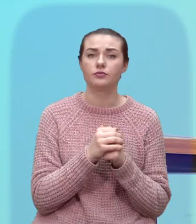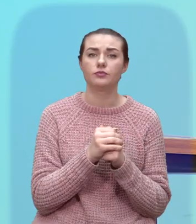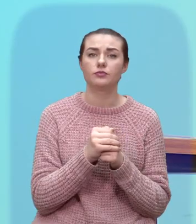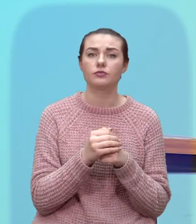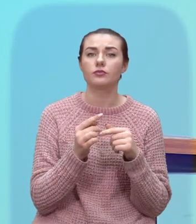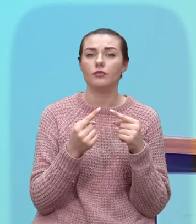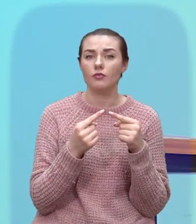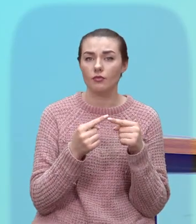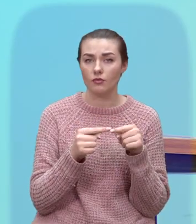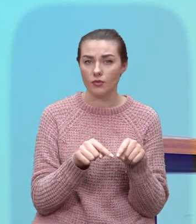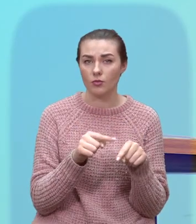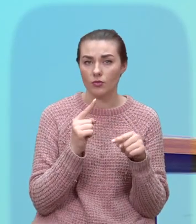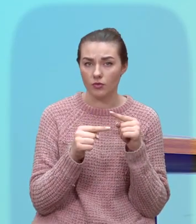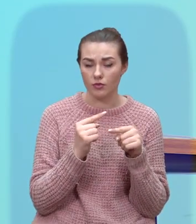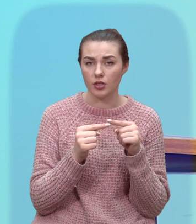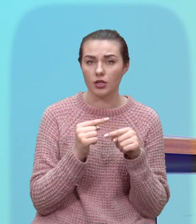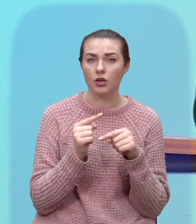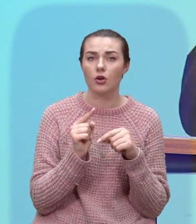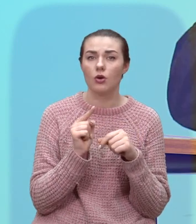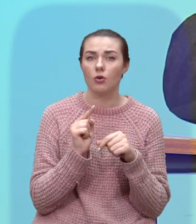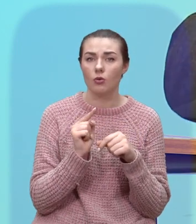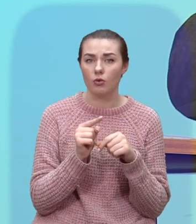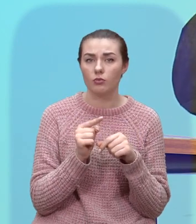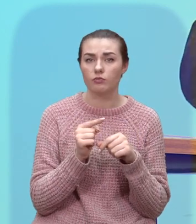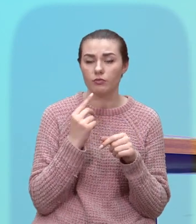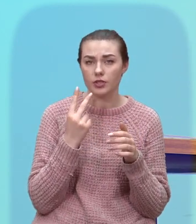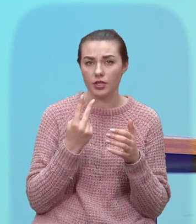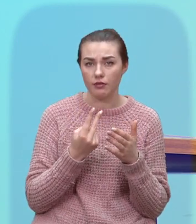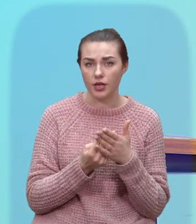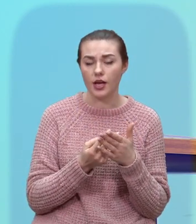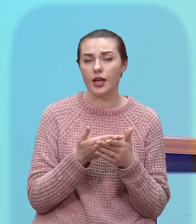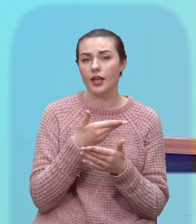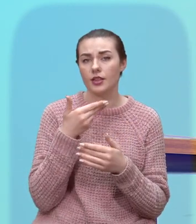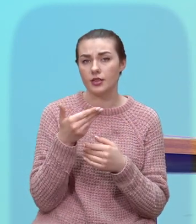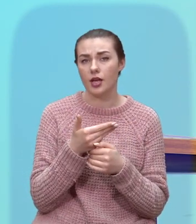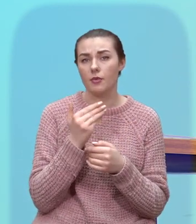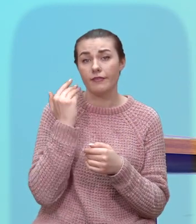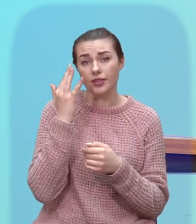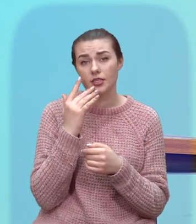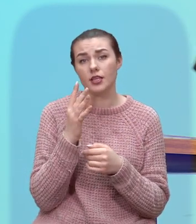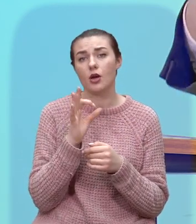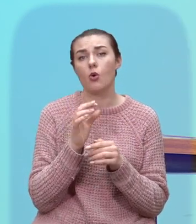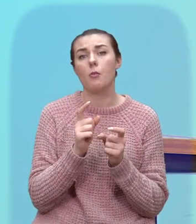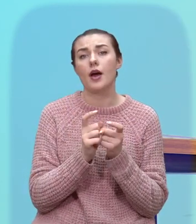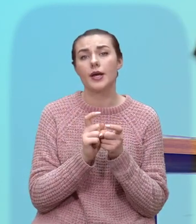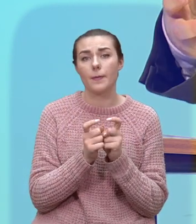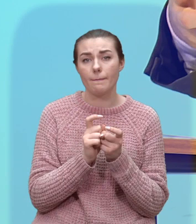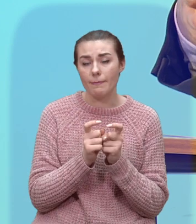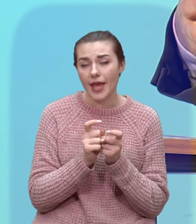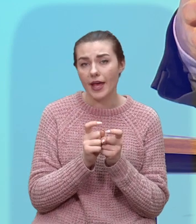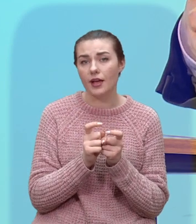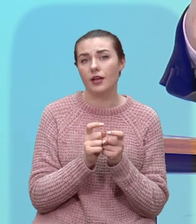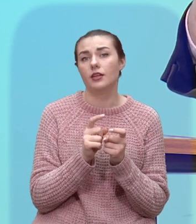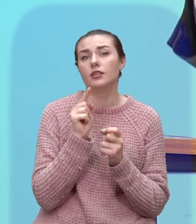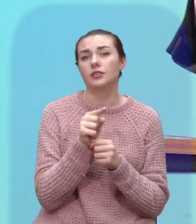то есть иначе говоря о он представляя на вот это вот видения о борьбе